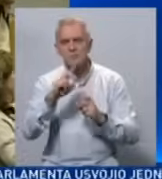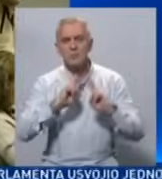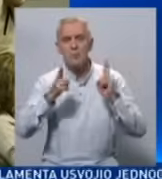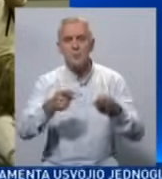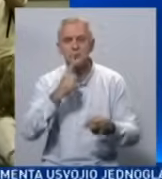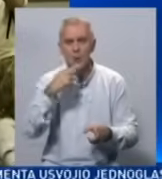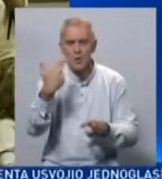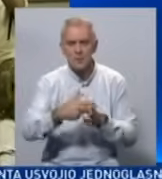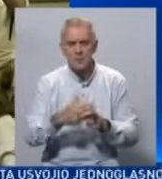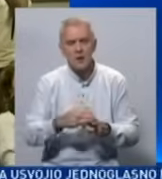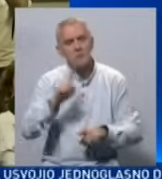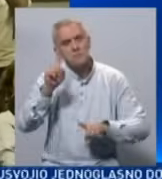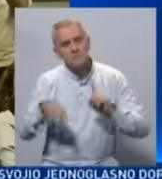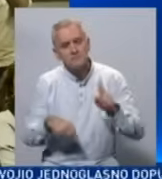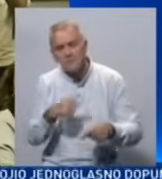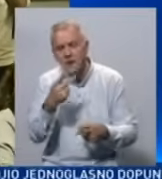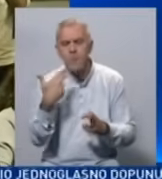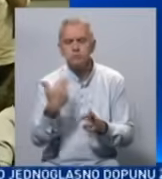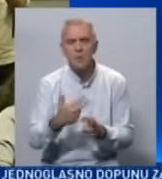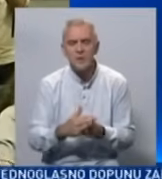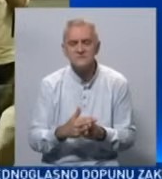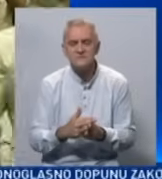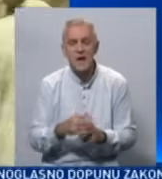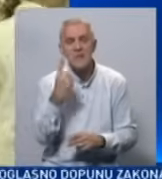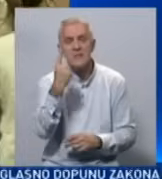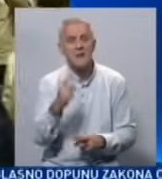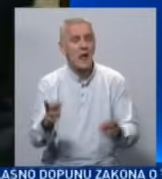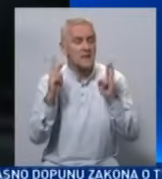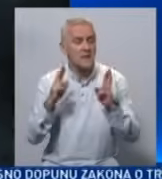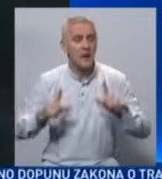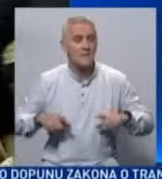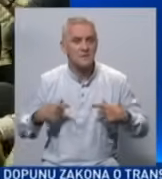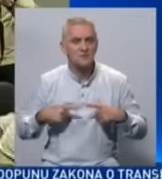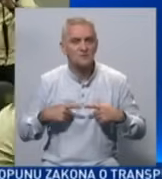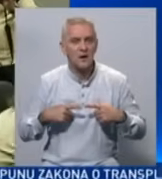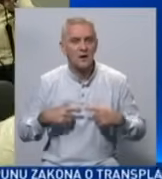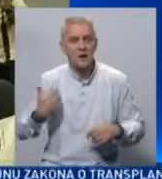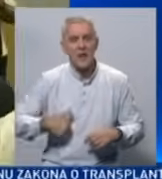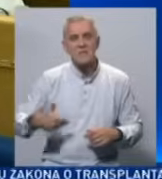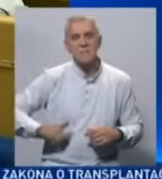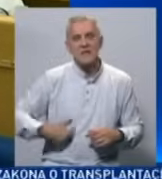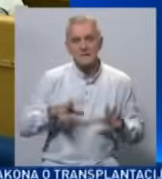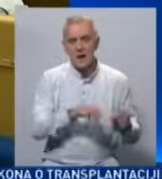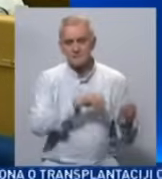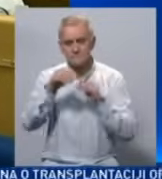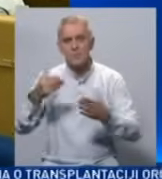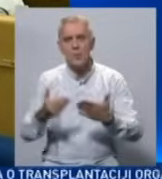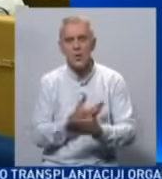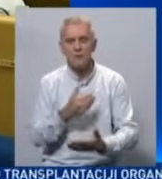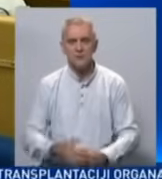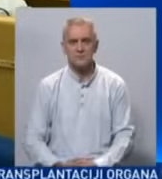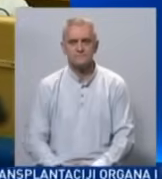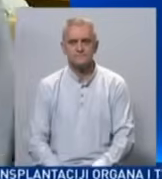koji je obolio od rijetke Wilsonove bolesti, a jedina nada za preživljavanje je transplantacija jetre.